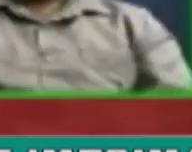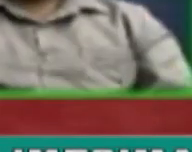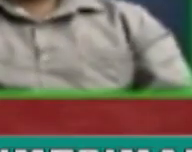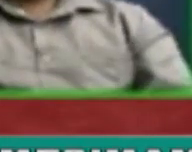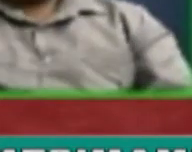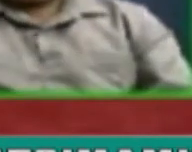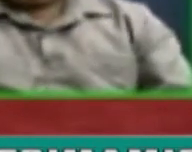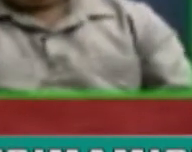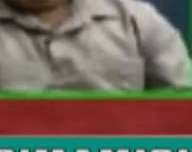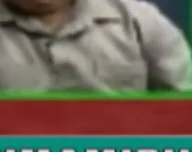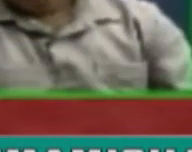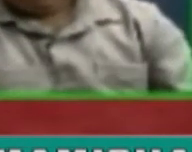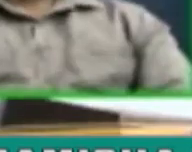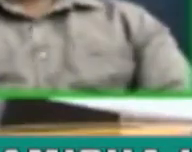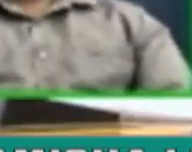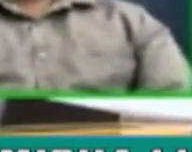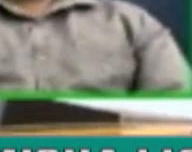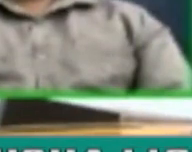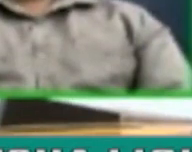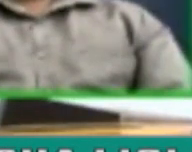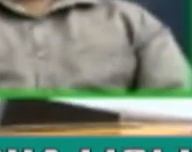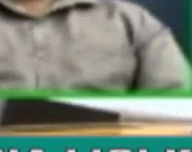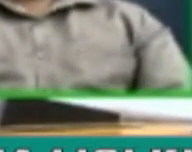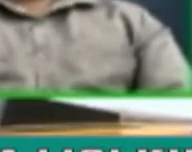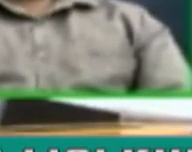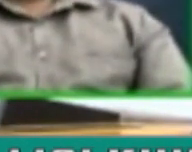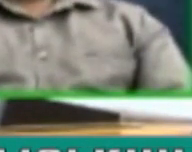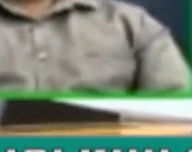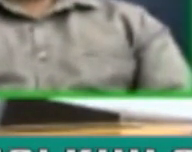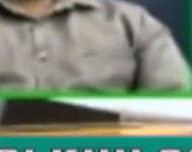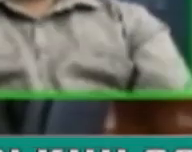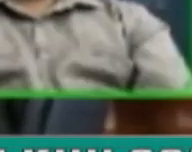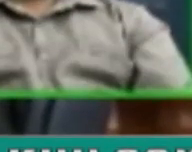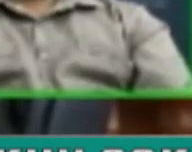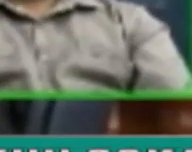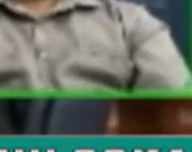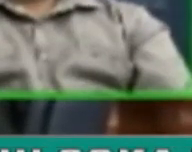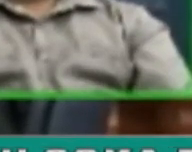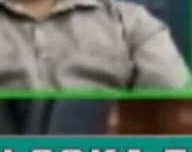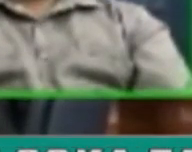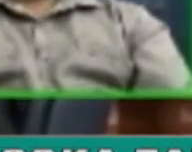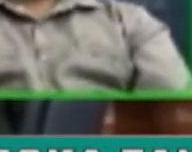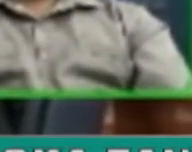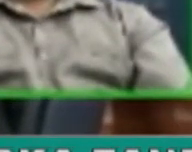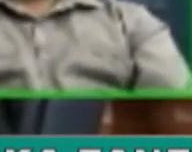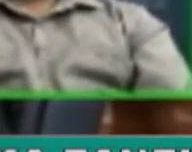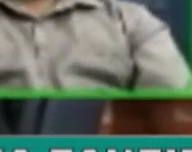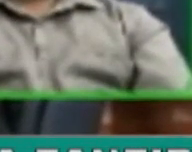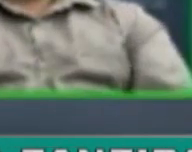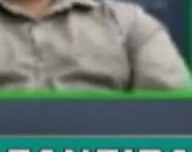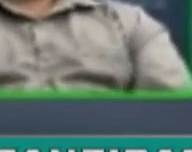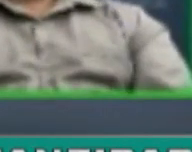imeishauri idara ya usafiri na leseni kuunda timu maalum itakayoweza kufuatilia vyombo vya barabarani vinavyovunja